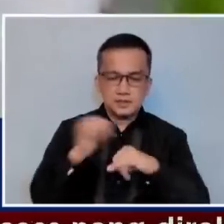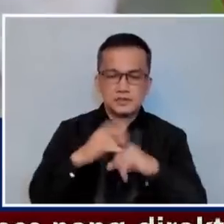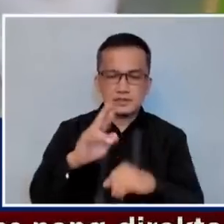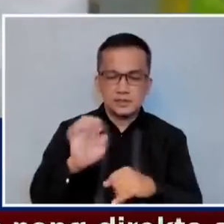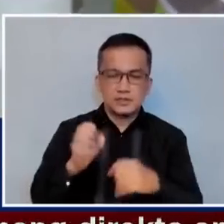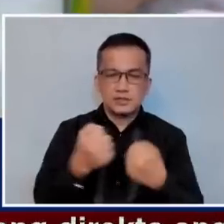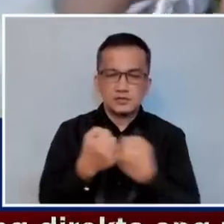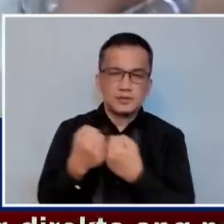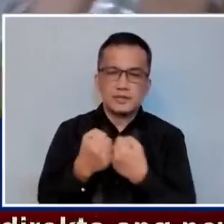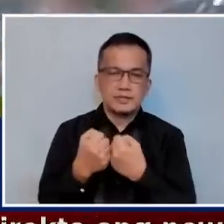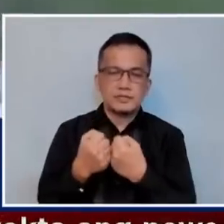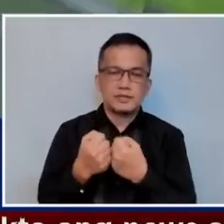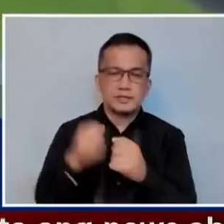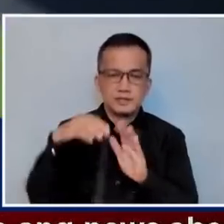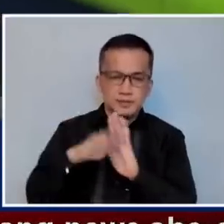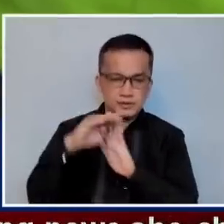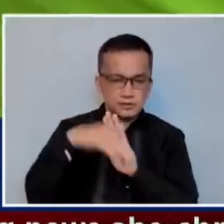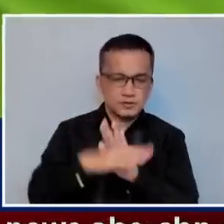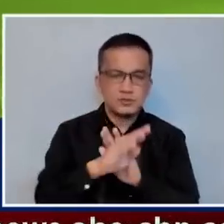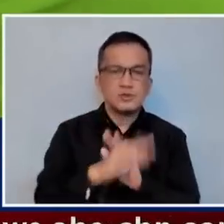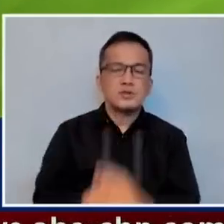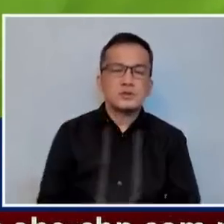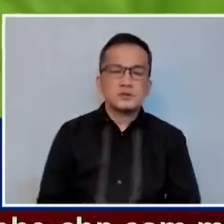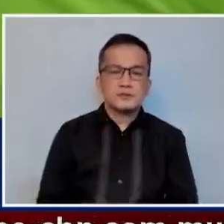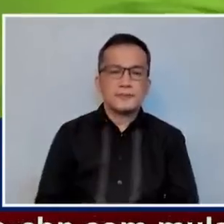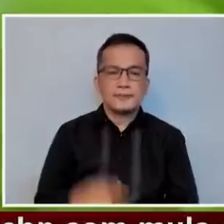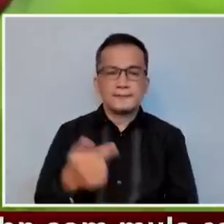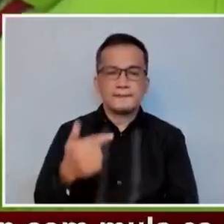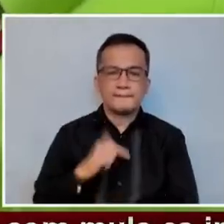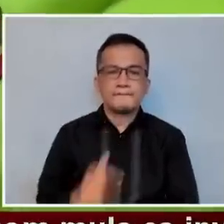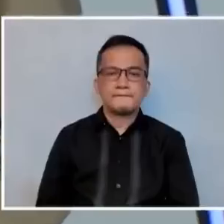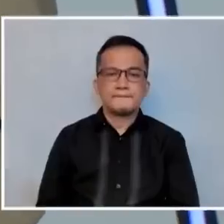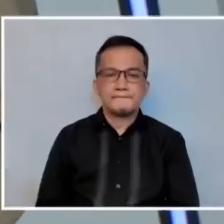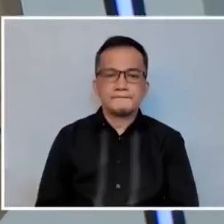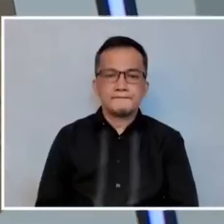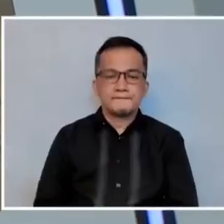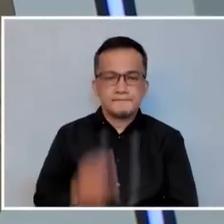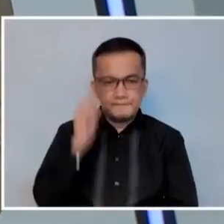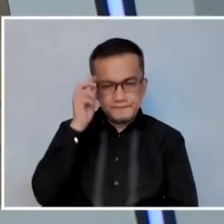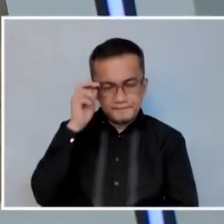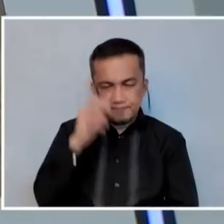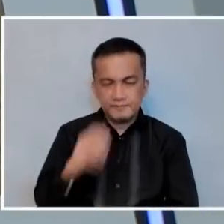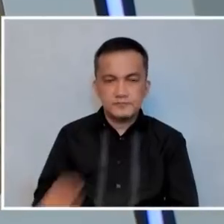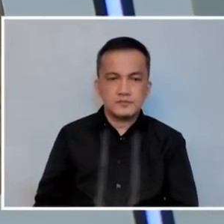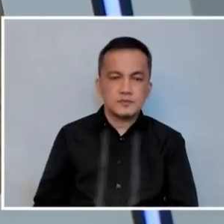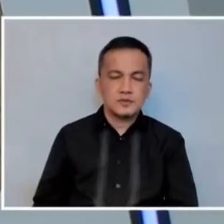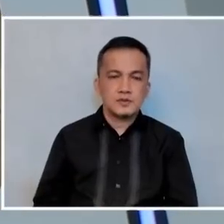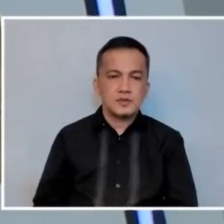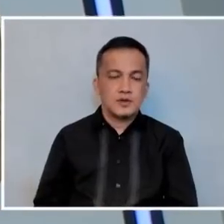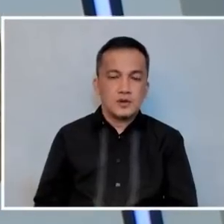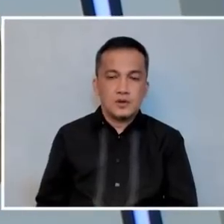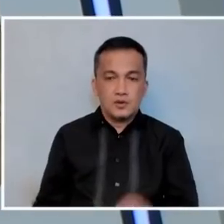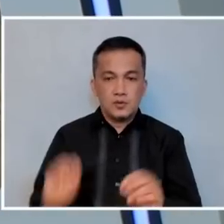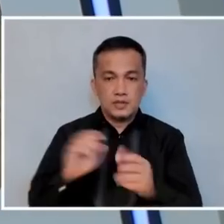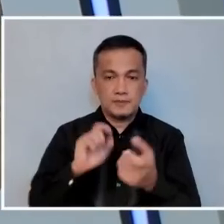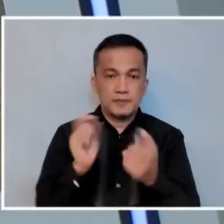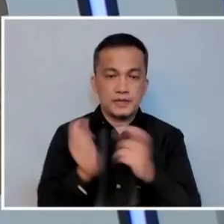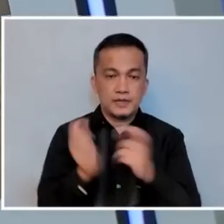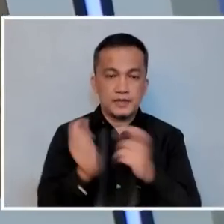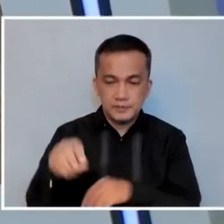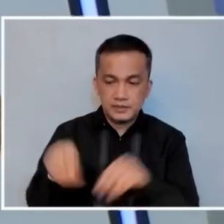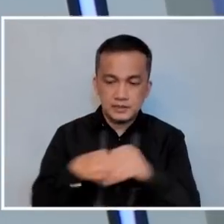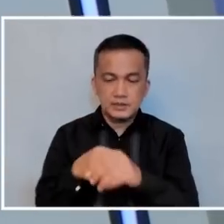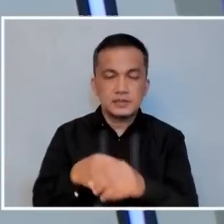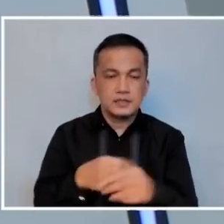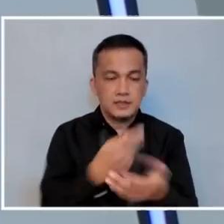inflation. Jackie Pascual, ABS-CBN News. Wala po naman naging paggalaw sa palitan ng piso sa